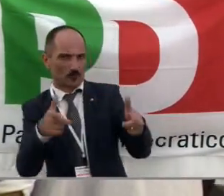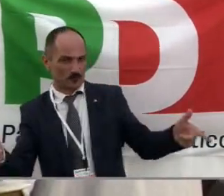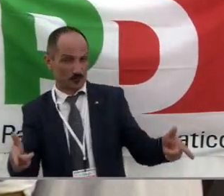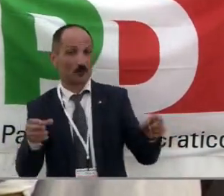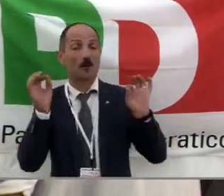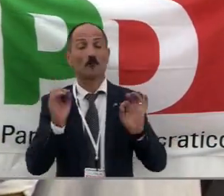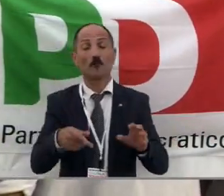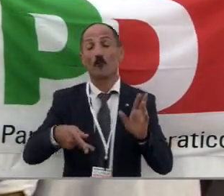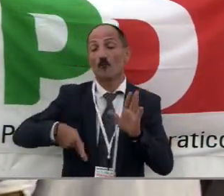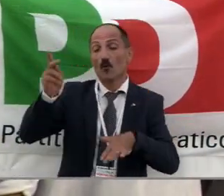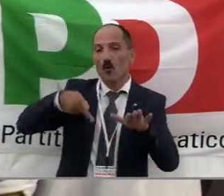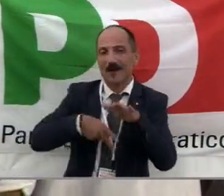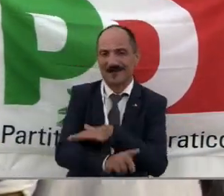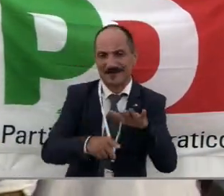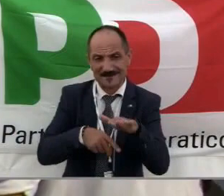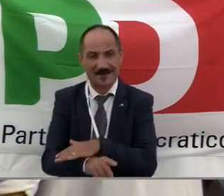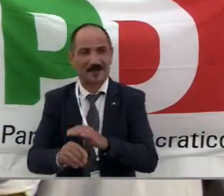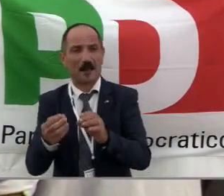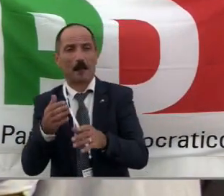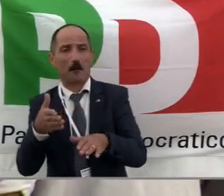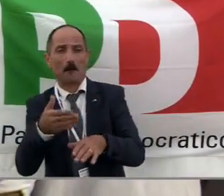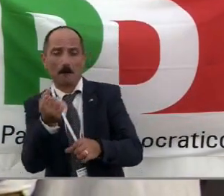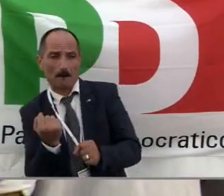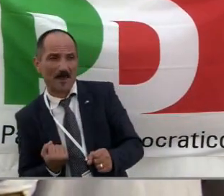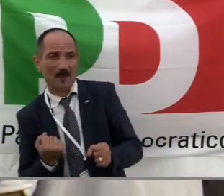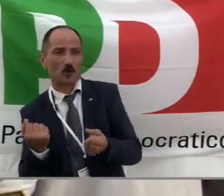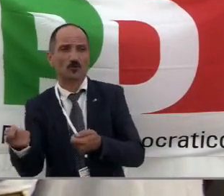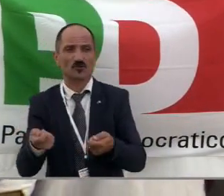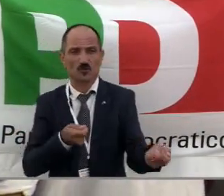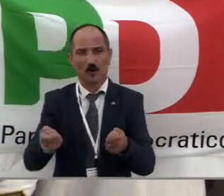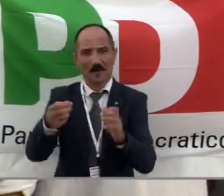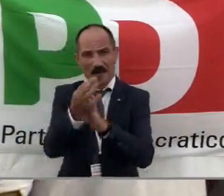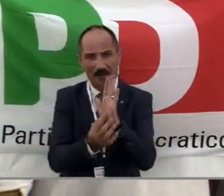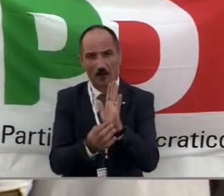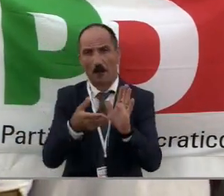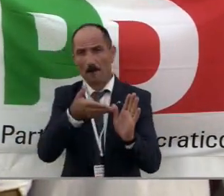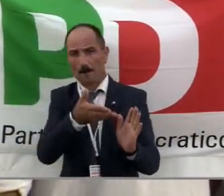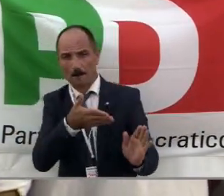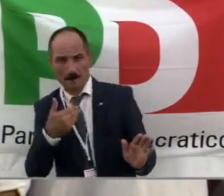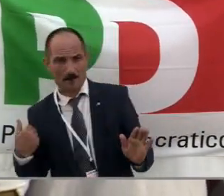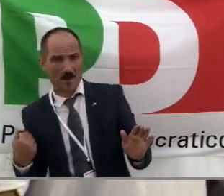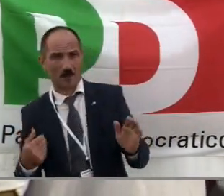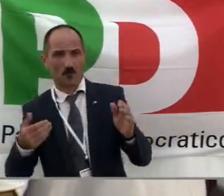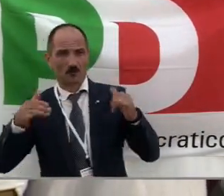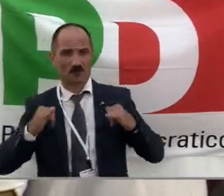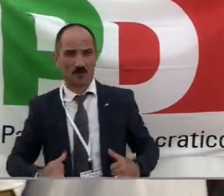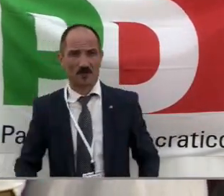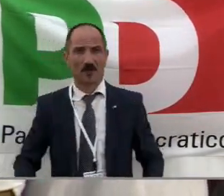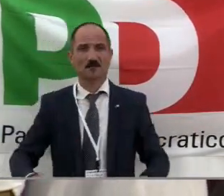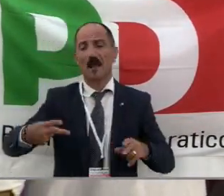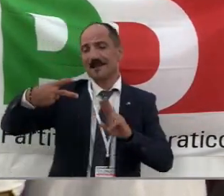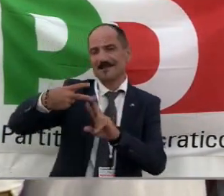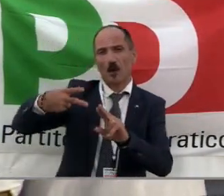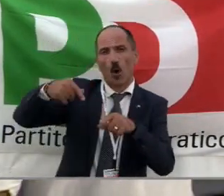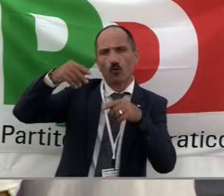clandestini, meno gestione nelle regole, meno cittadinanza. è il secondo tempo di una